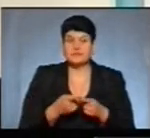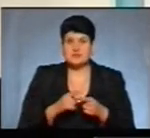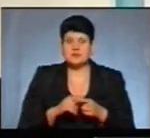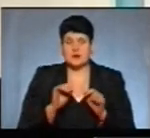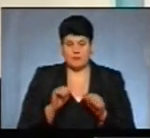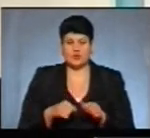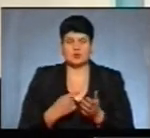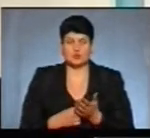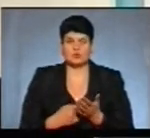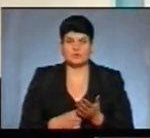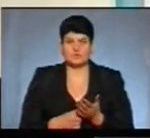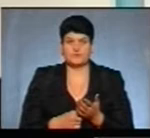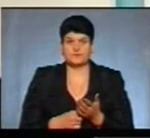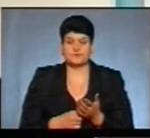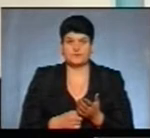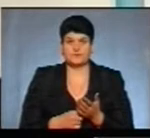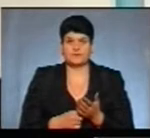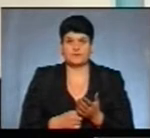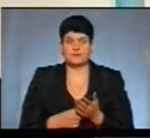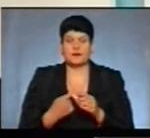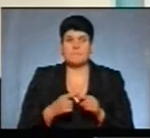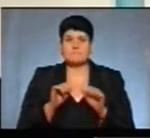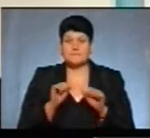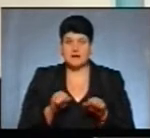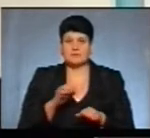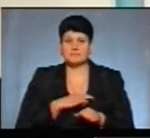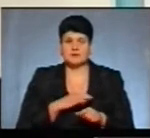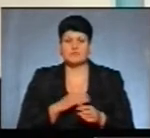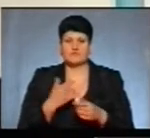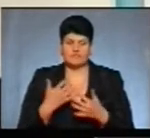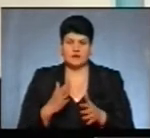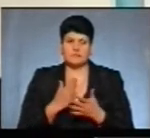Це можна довести. Такі правозастосування тут вже багато є,